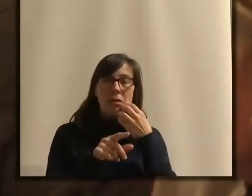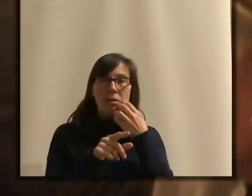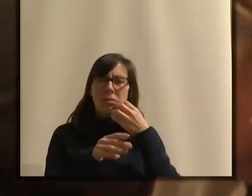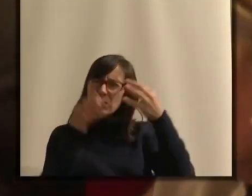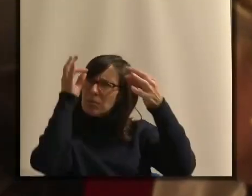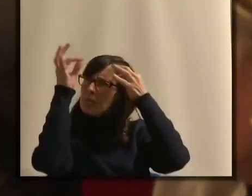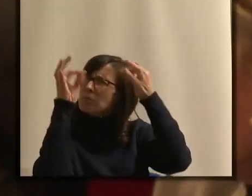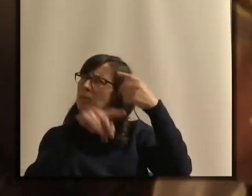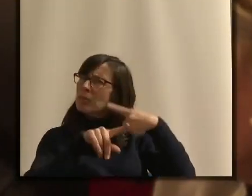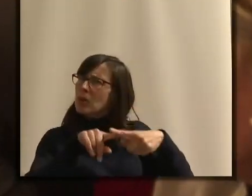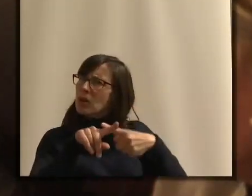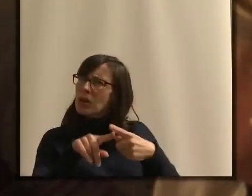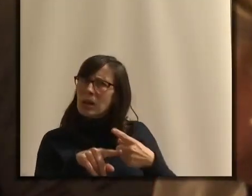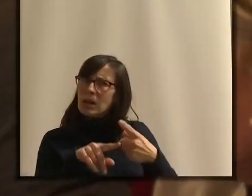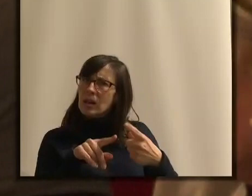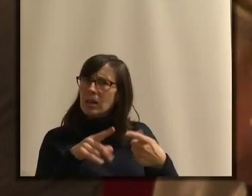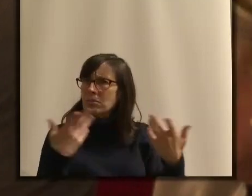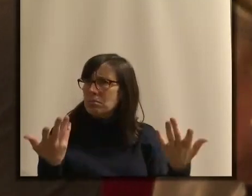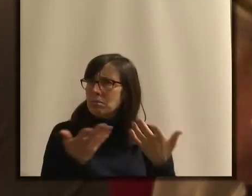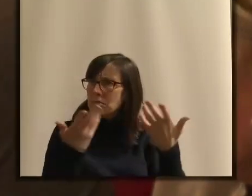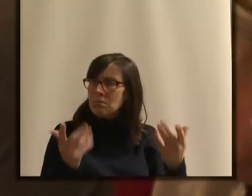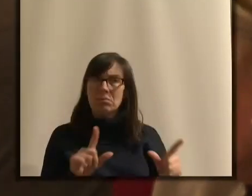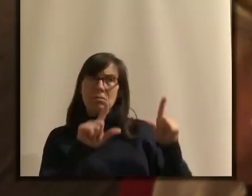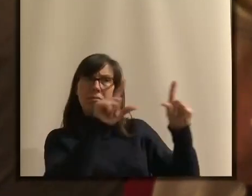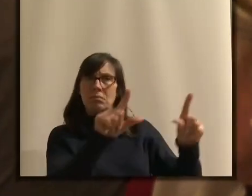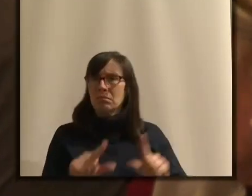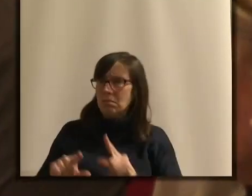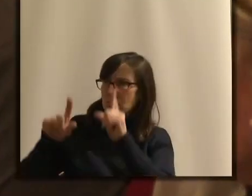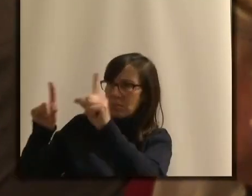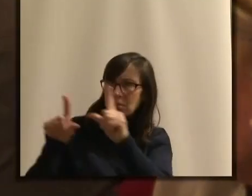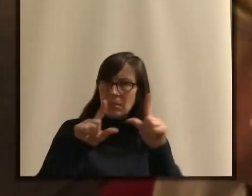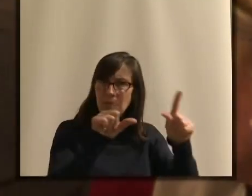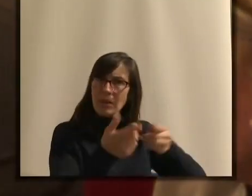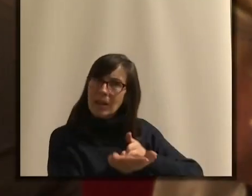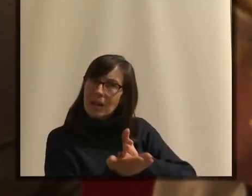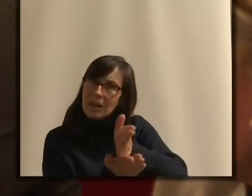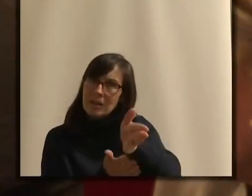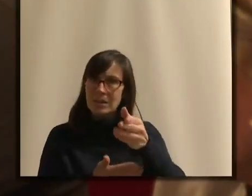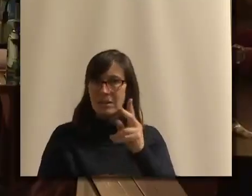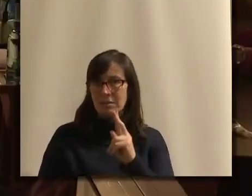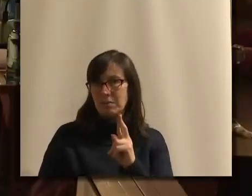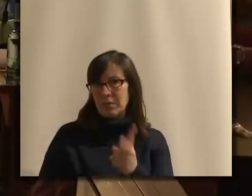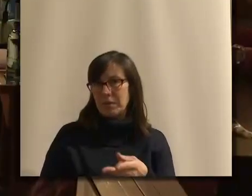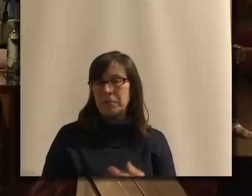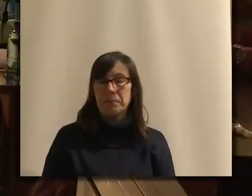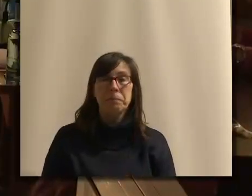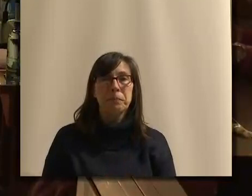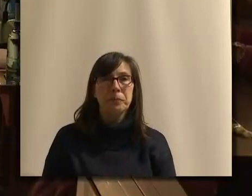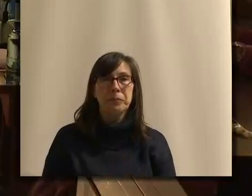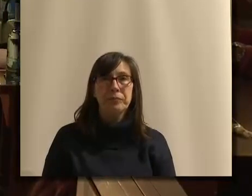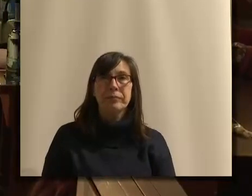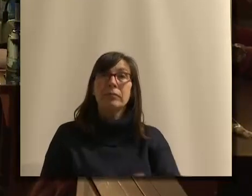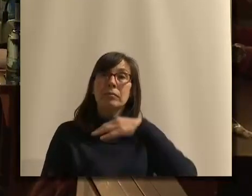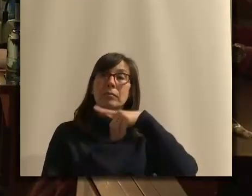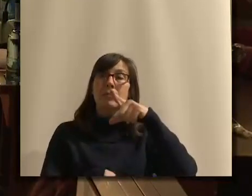s'ha seguit per poder establir aquests rètols a totes i cadascuna de les entrades de la ciutat. Moltes gràcies, doctor Imany.